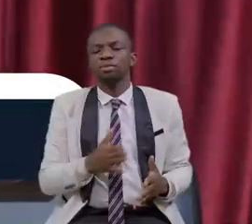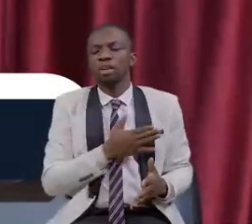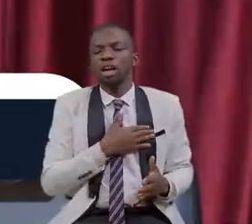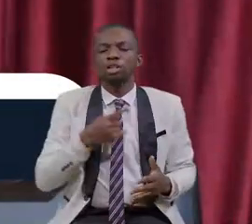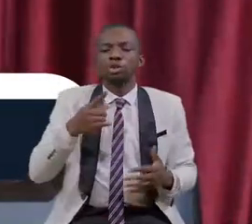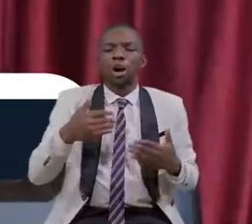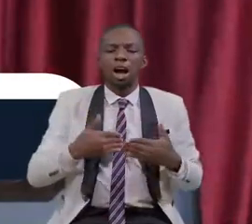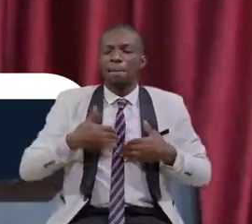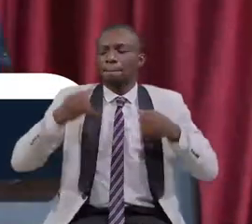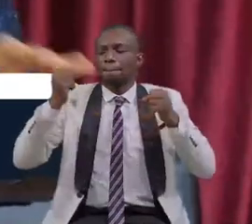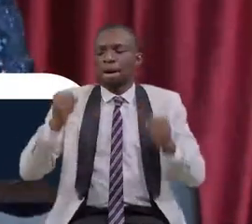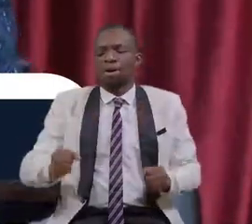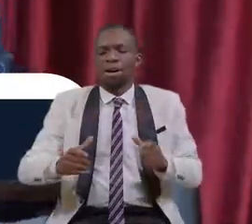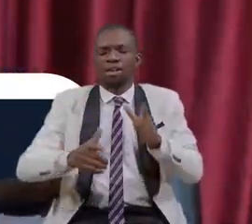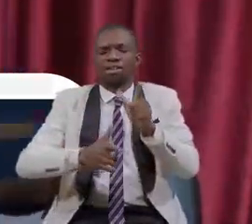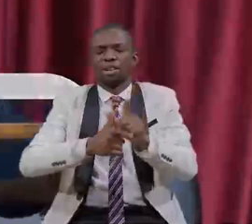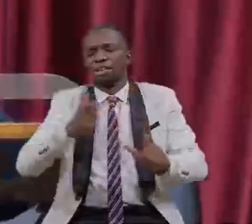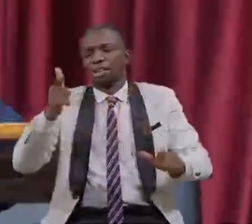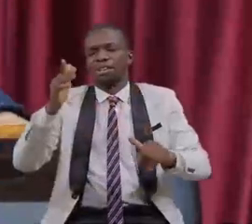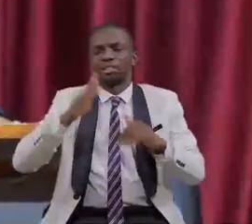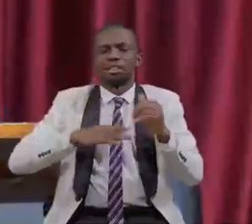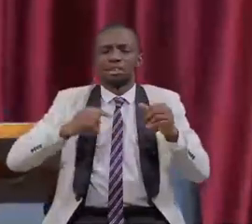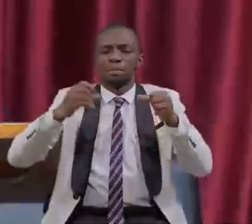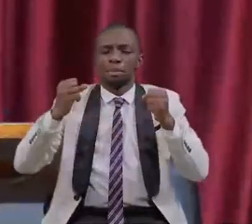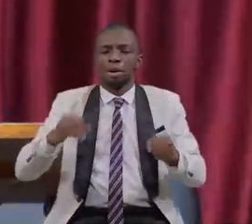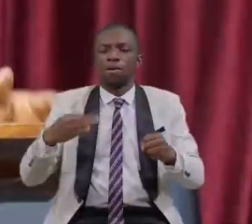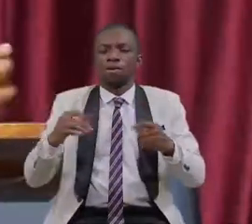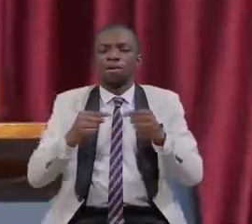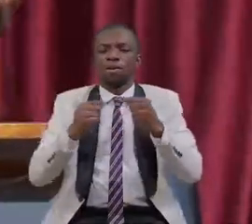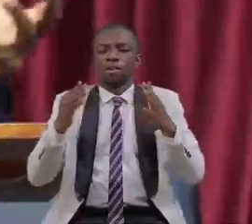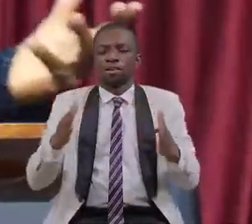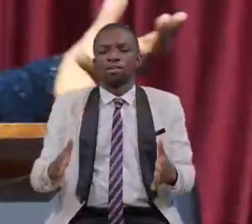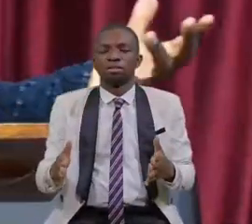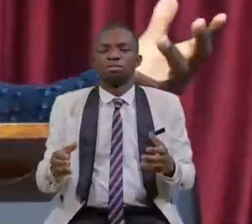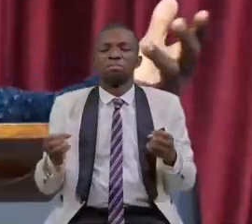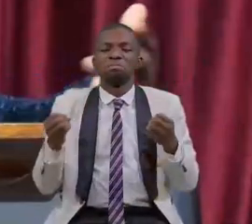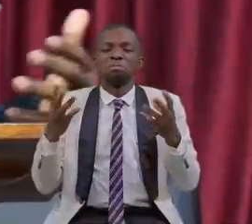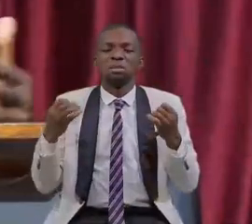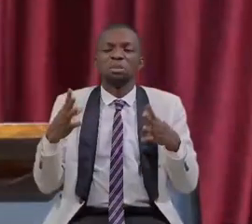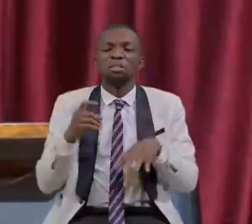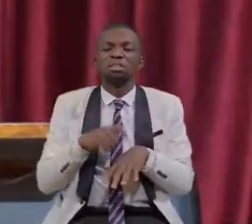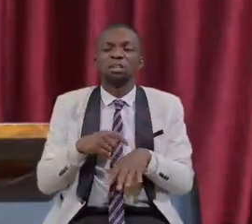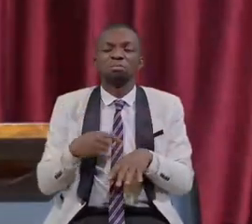des scorpions. Nous avons notre puissance qui est plus que celle de l'ennemi.